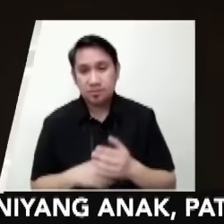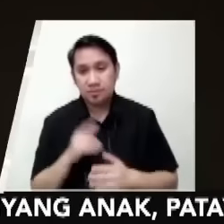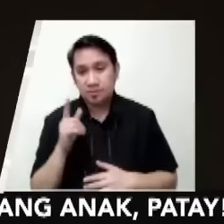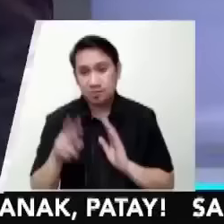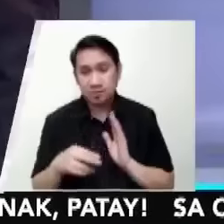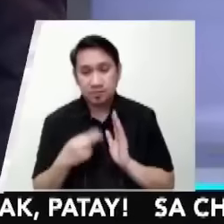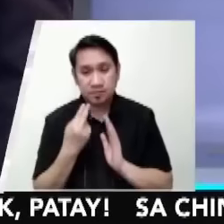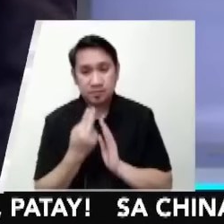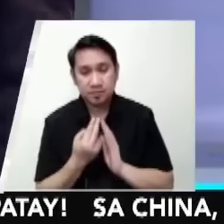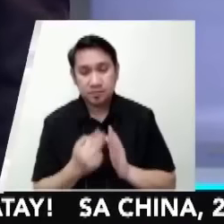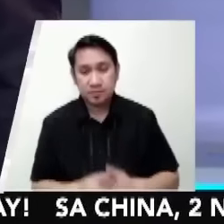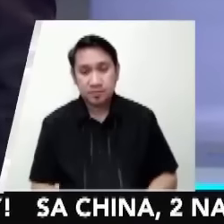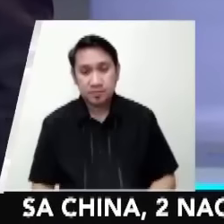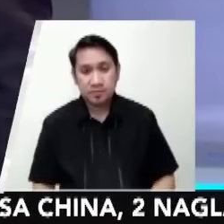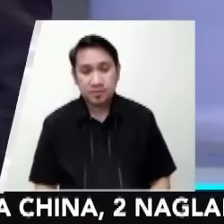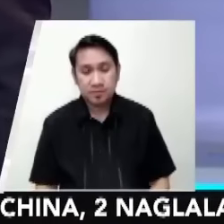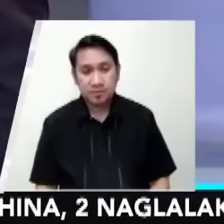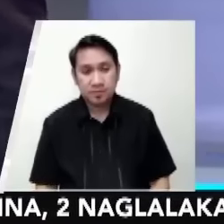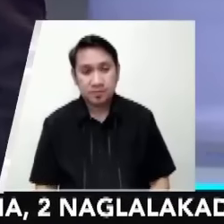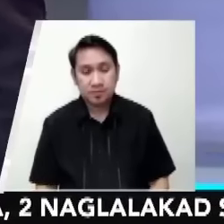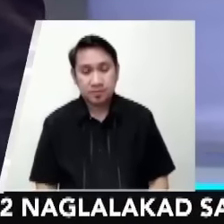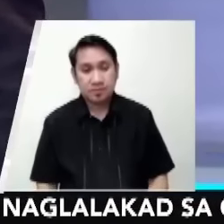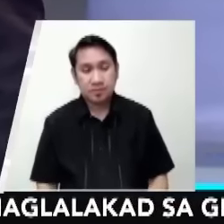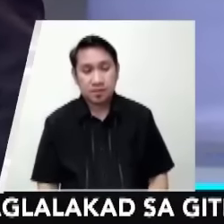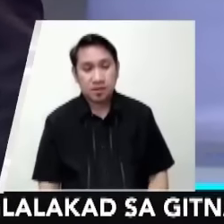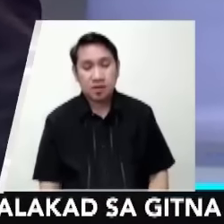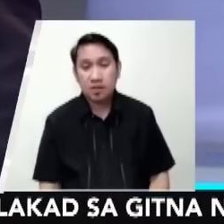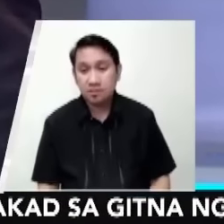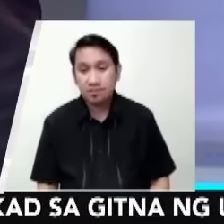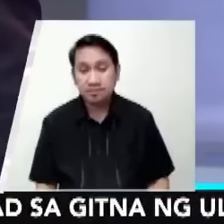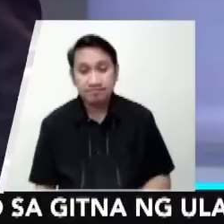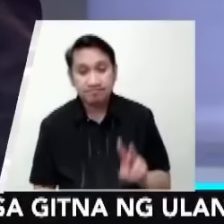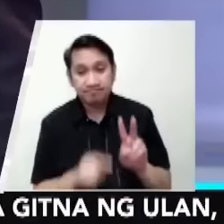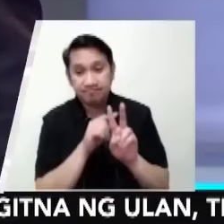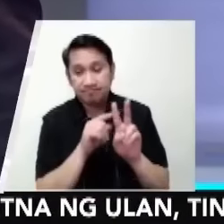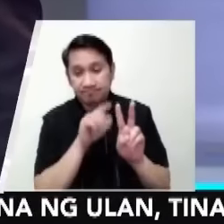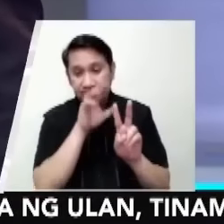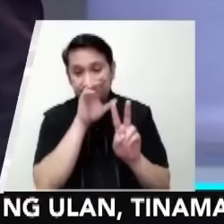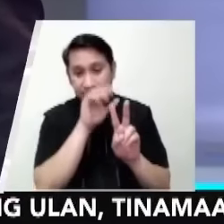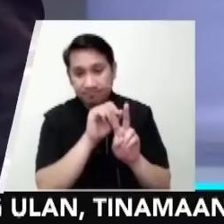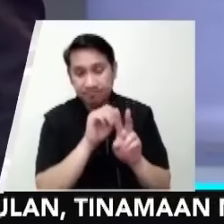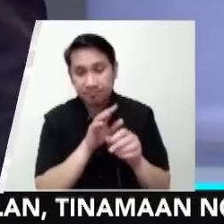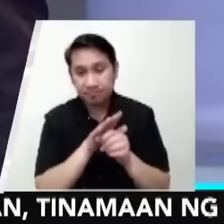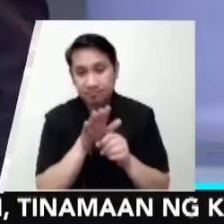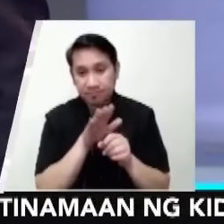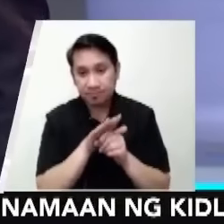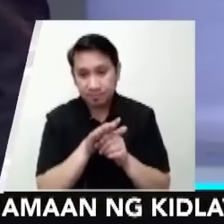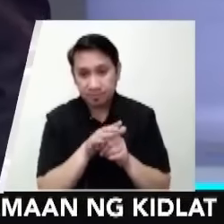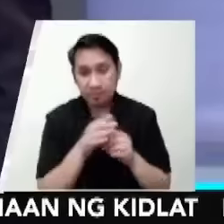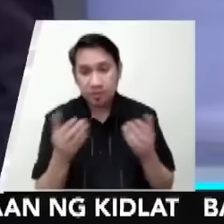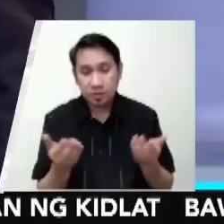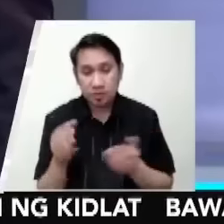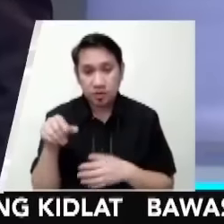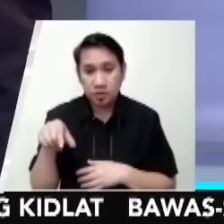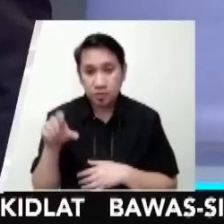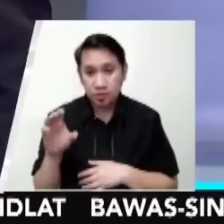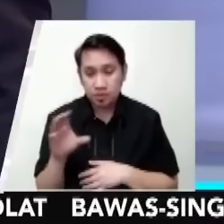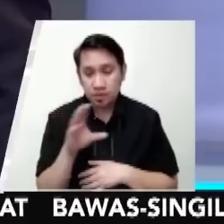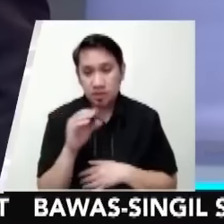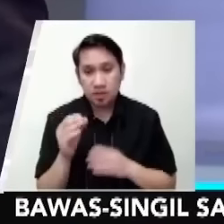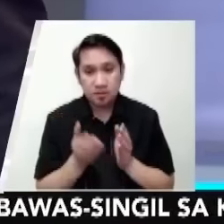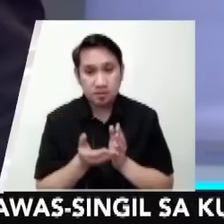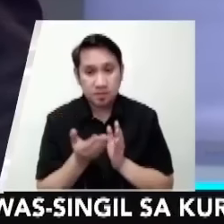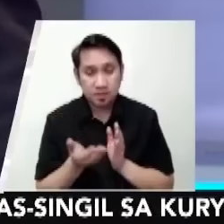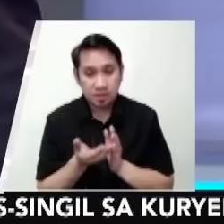oras. Arestado ang dalawang suspect sa panggagahasa sa magkahiwalay na operasyon sa Quezon City at Pasig. Ang